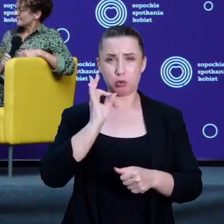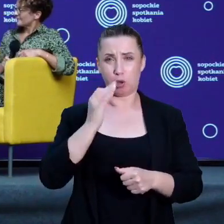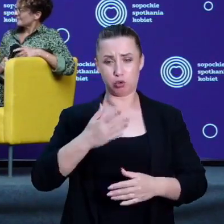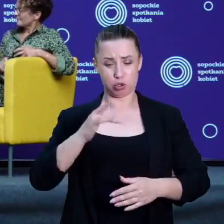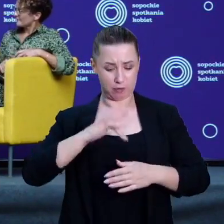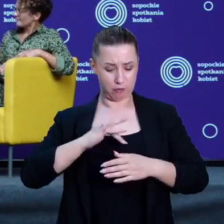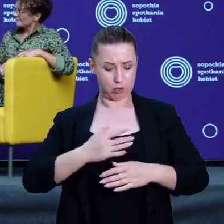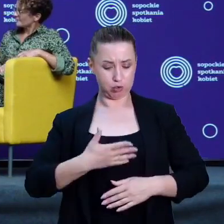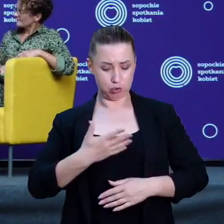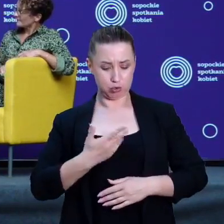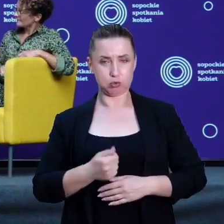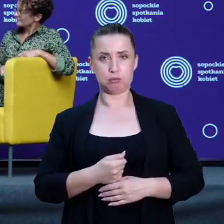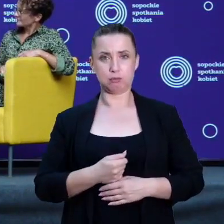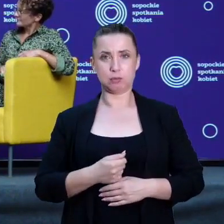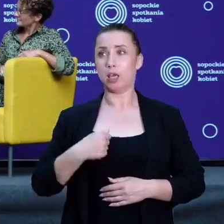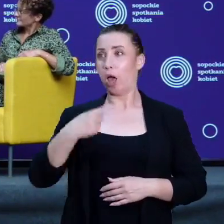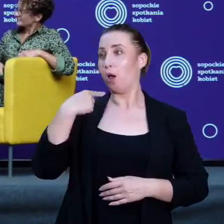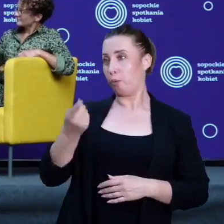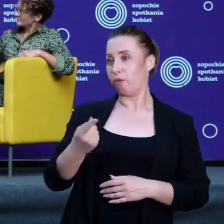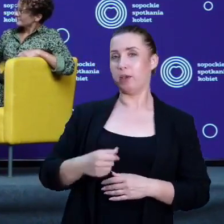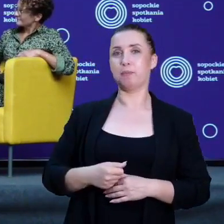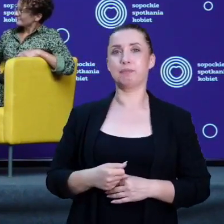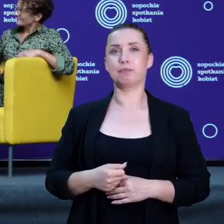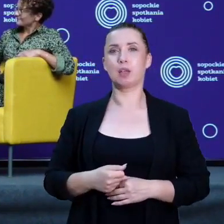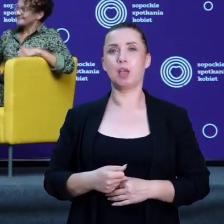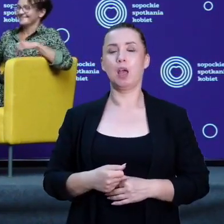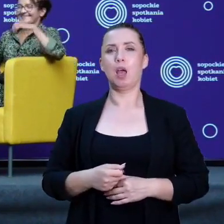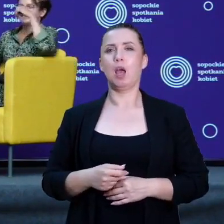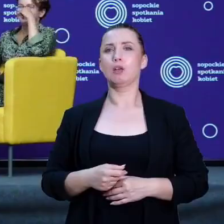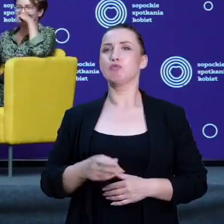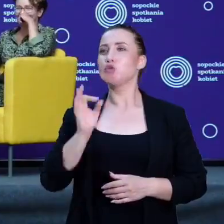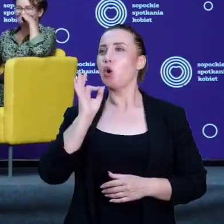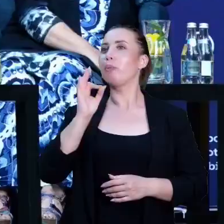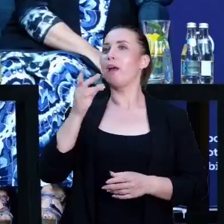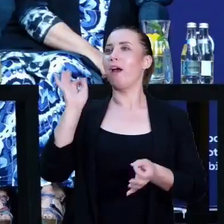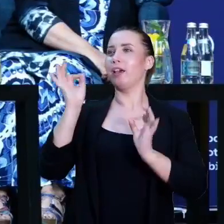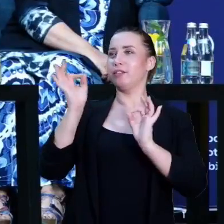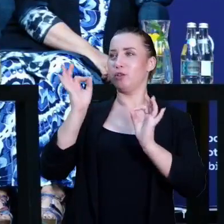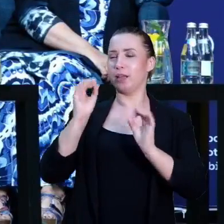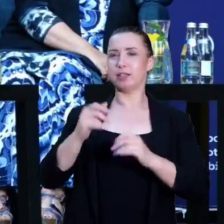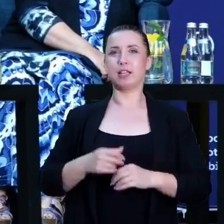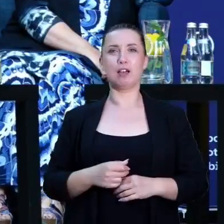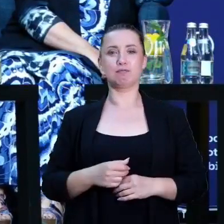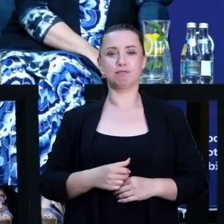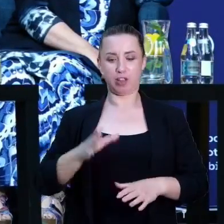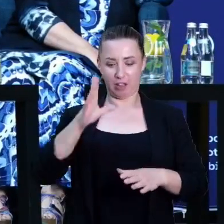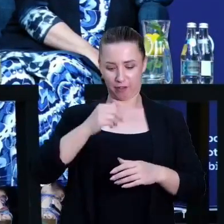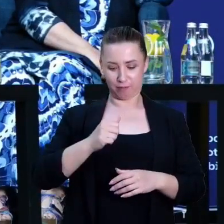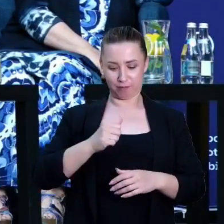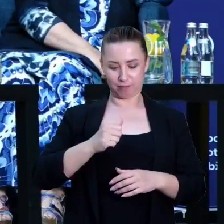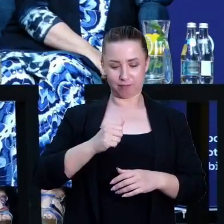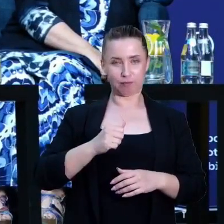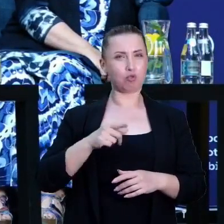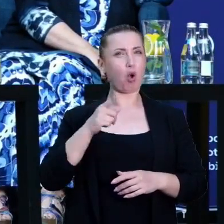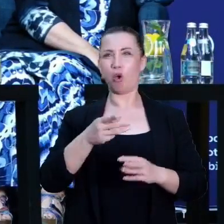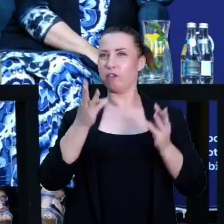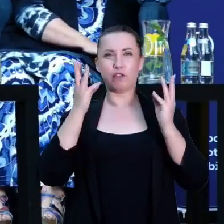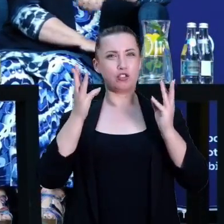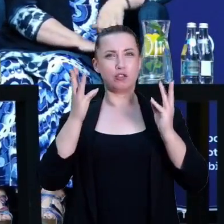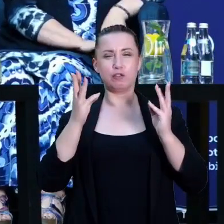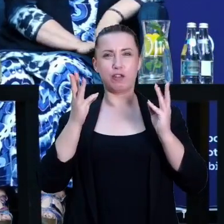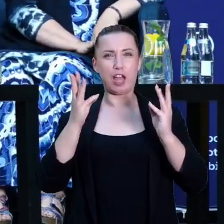Powiem wam miłą wiadomość, że byt określa świadomość. No, prawda jest taka, że